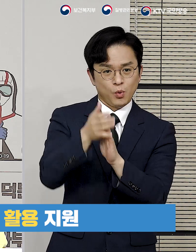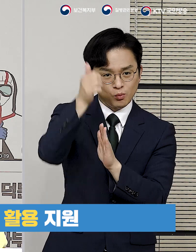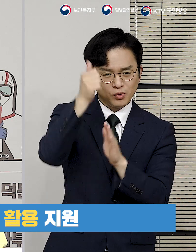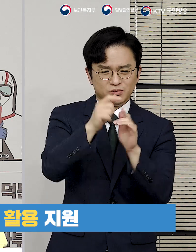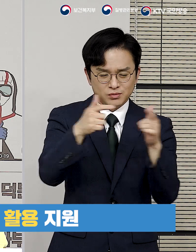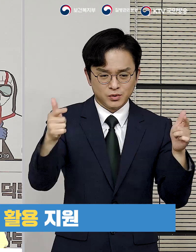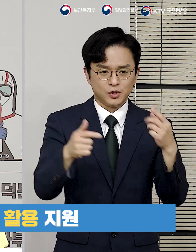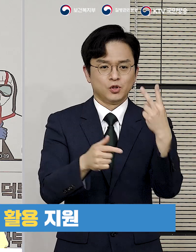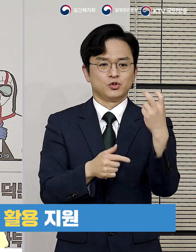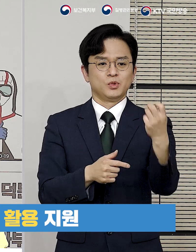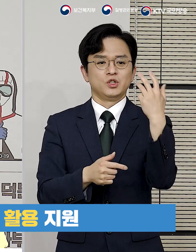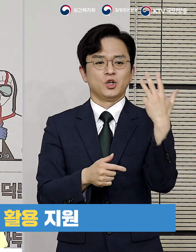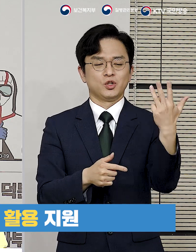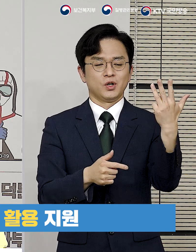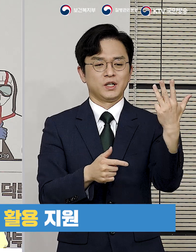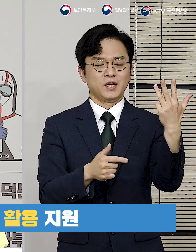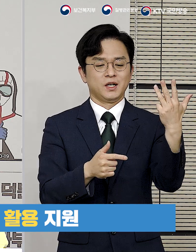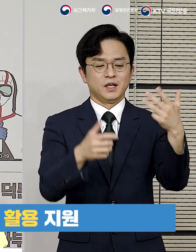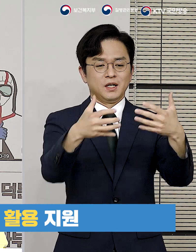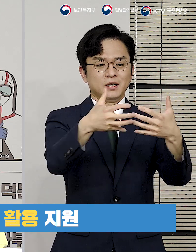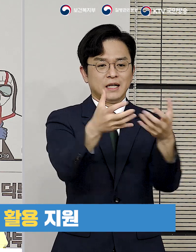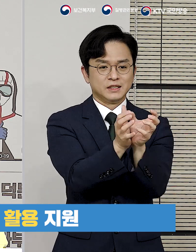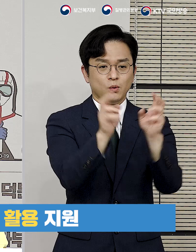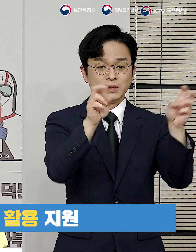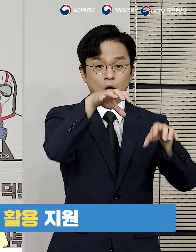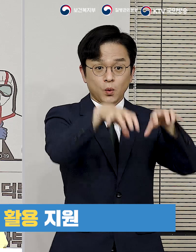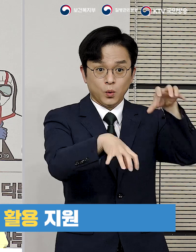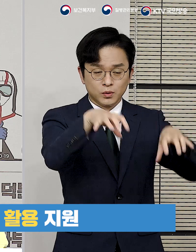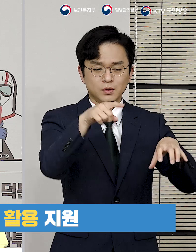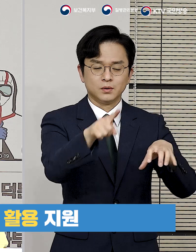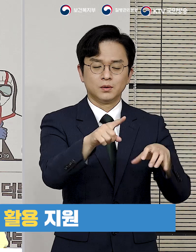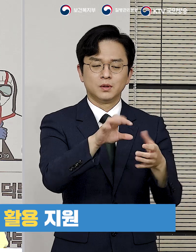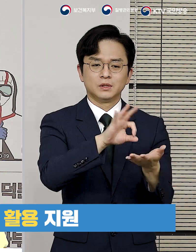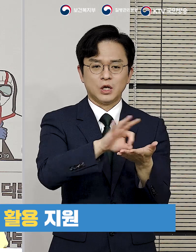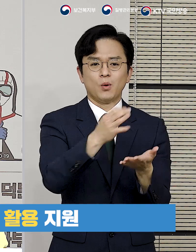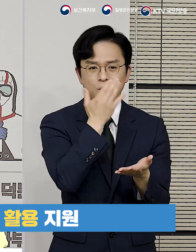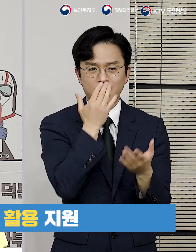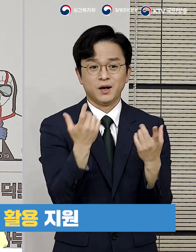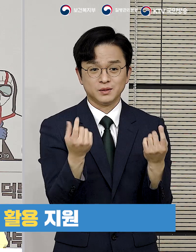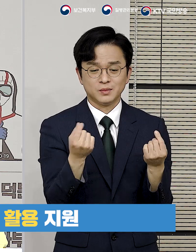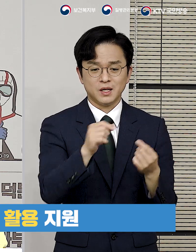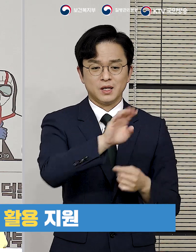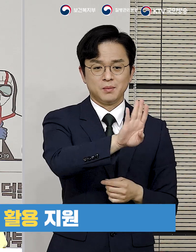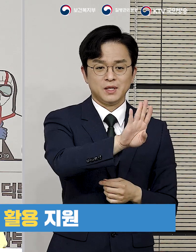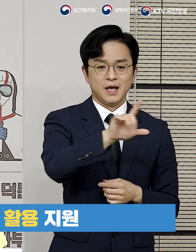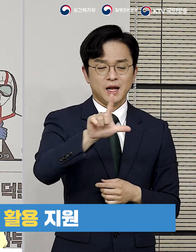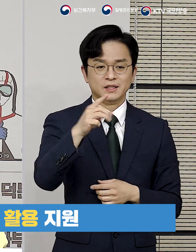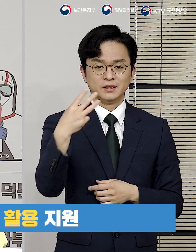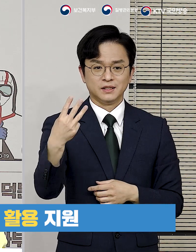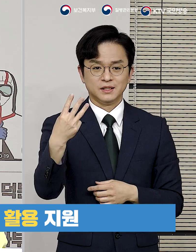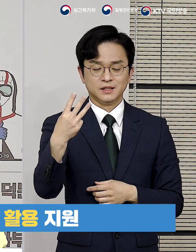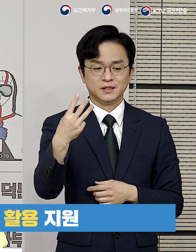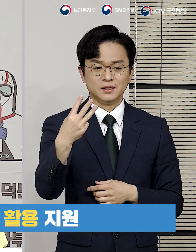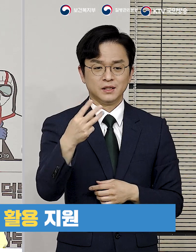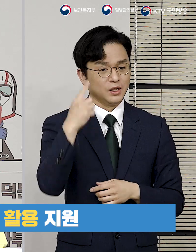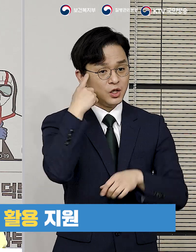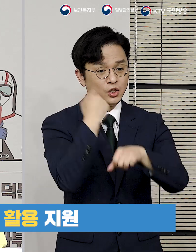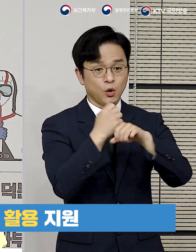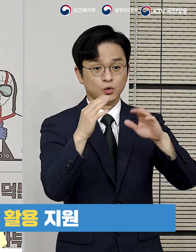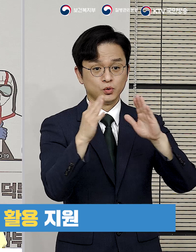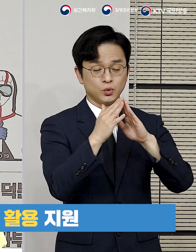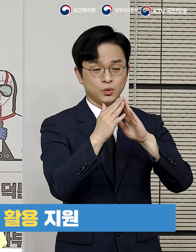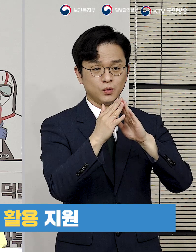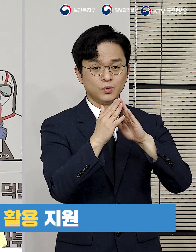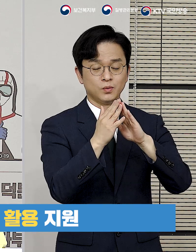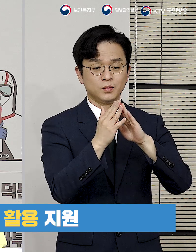등 28개 시설이 사용 가능한 것으로 파악하였습니다. 정부는 BL3